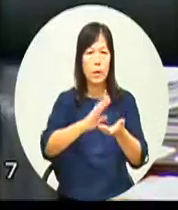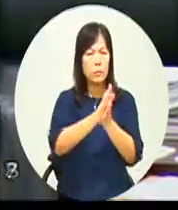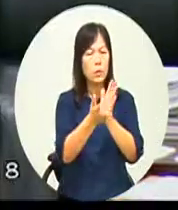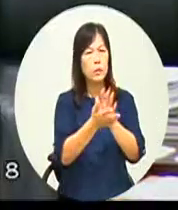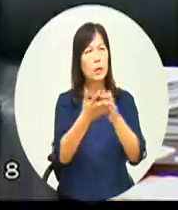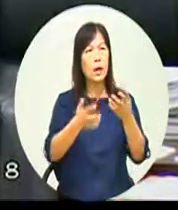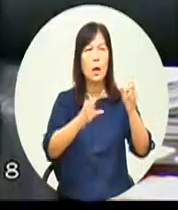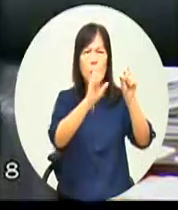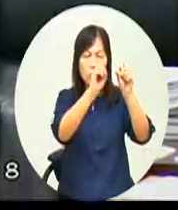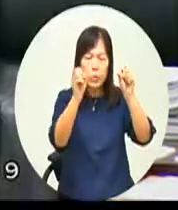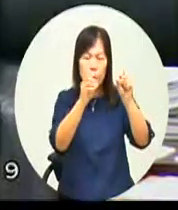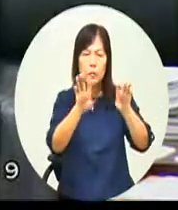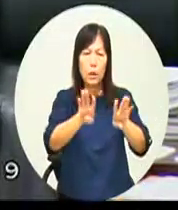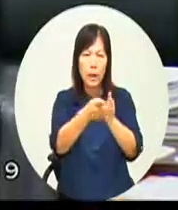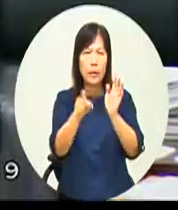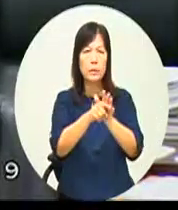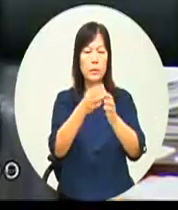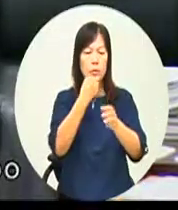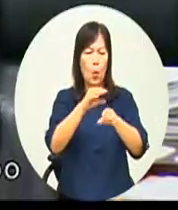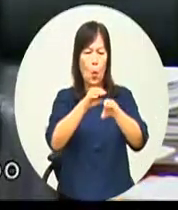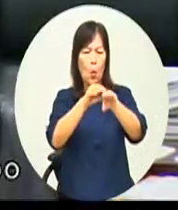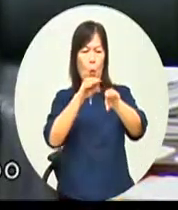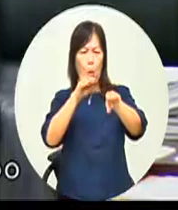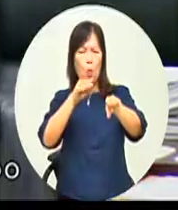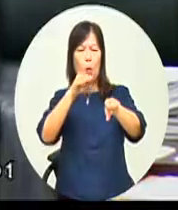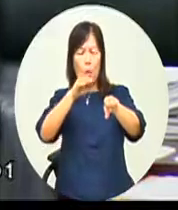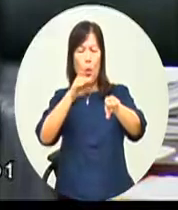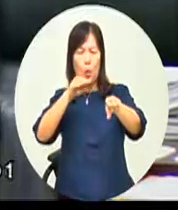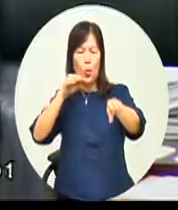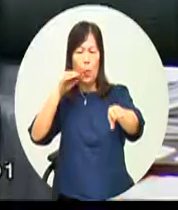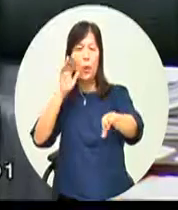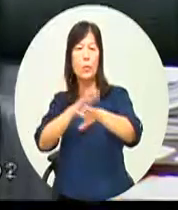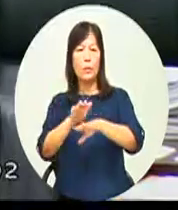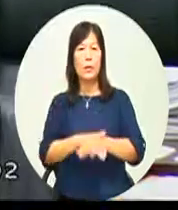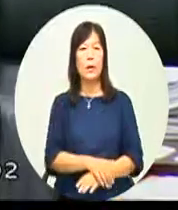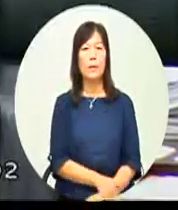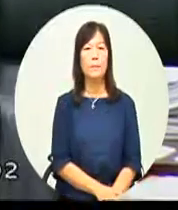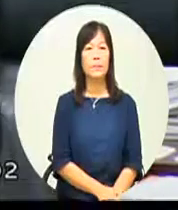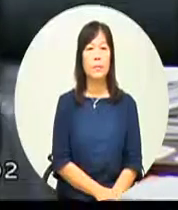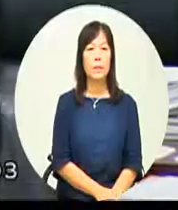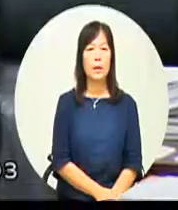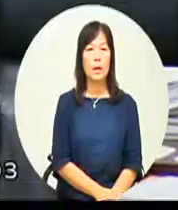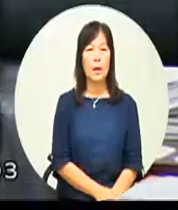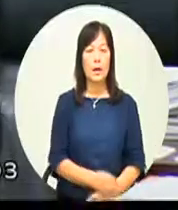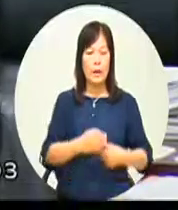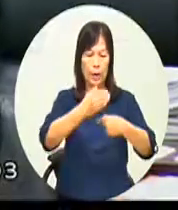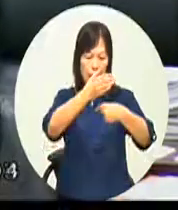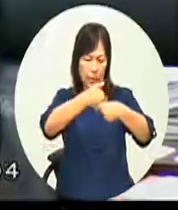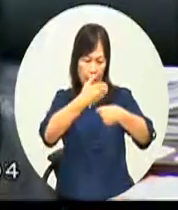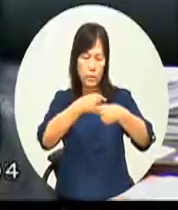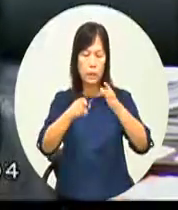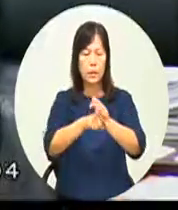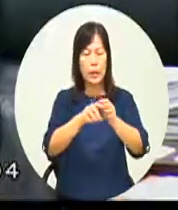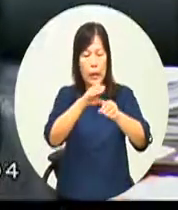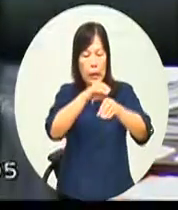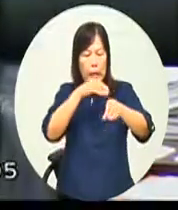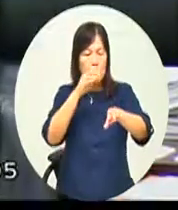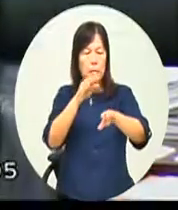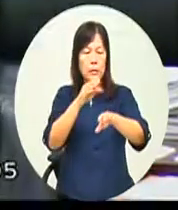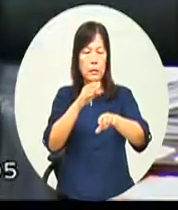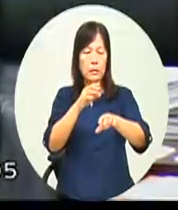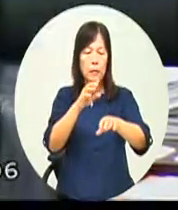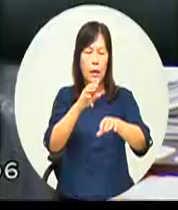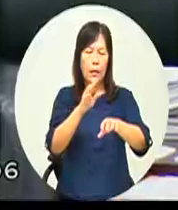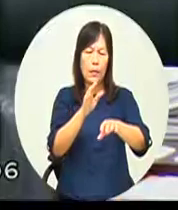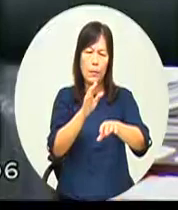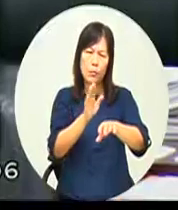五点钟开始车流就很多，就要塞很久，南下的部分才是真的塞，北上的部分其实没有